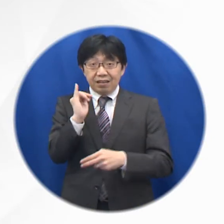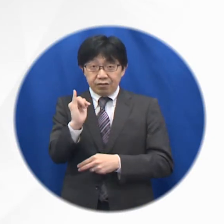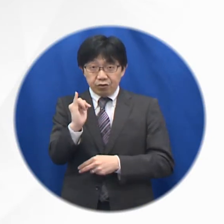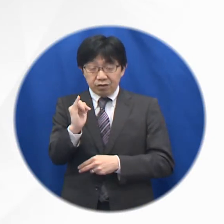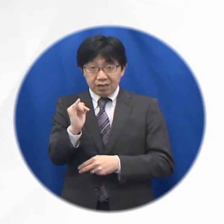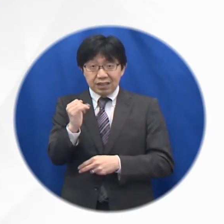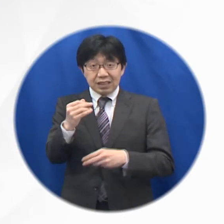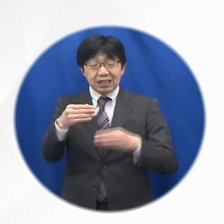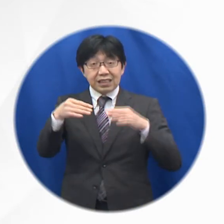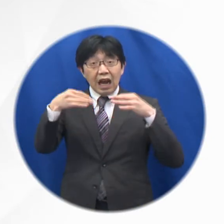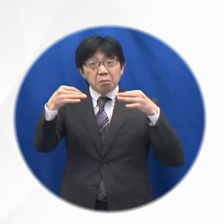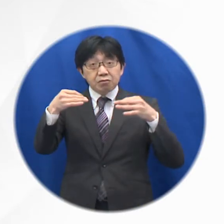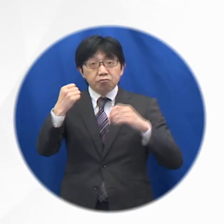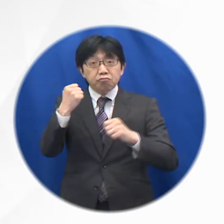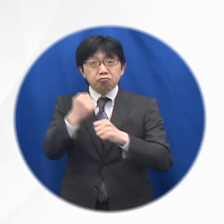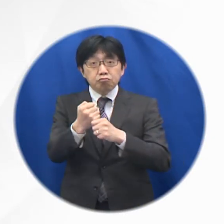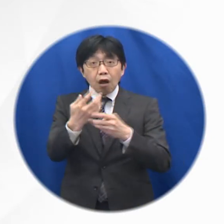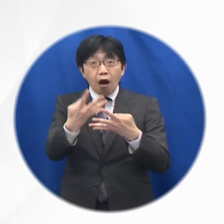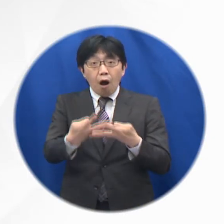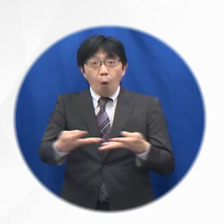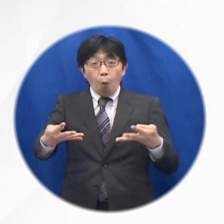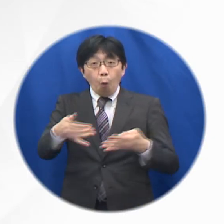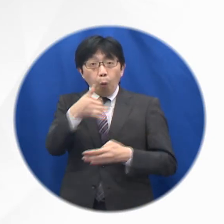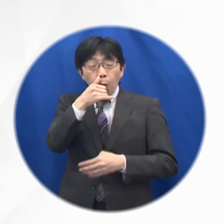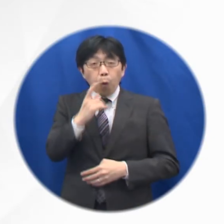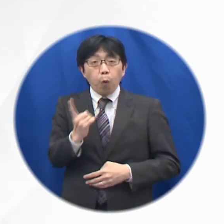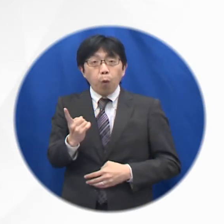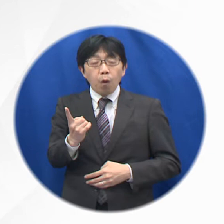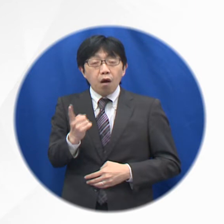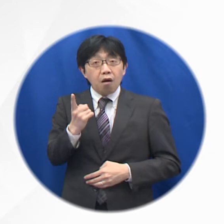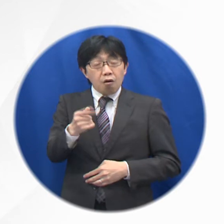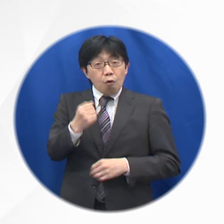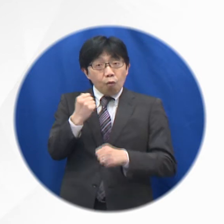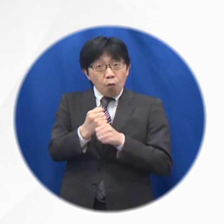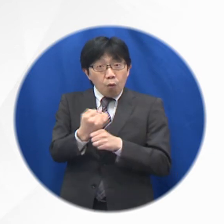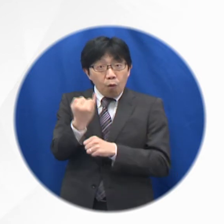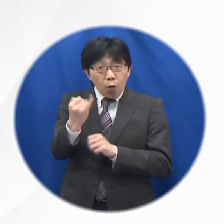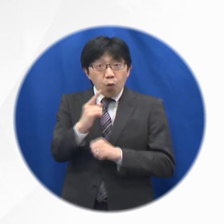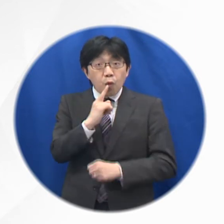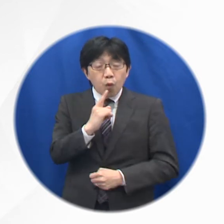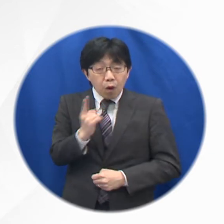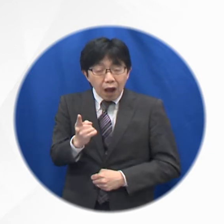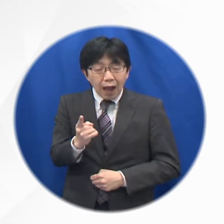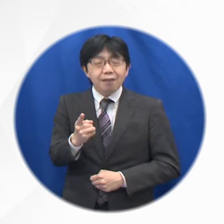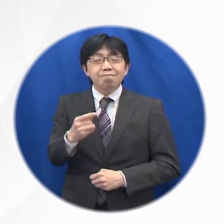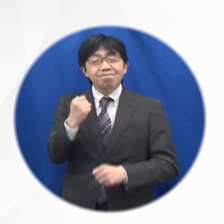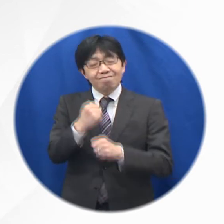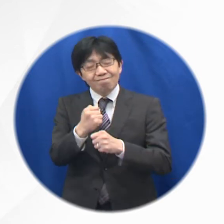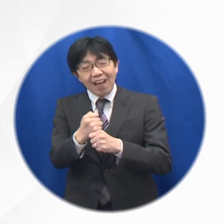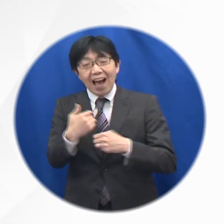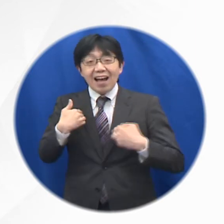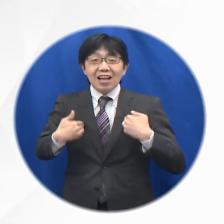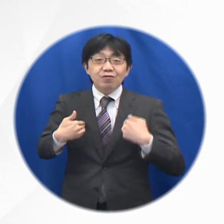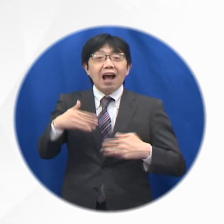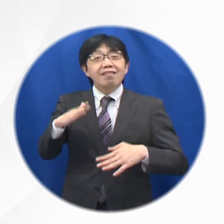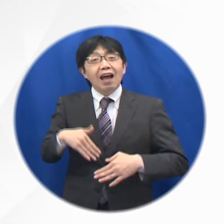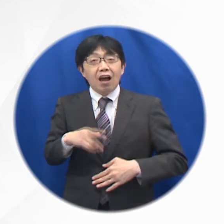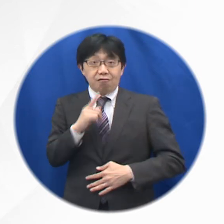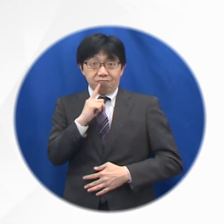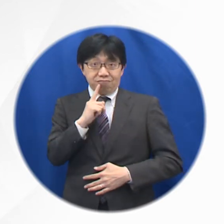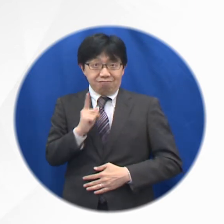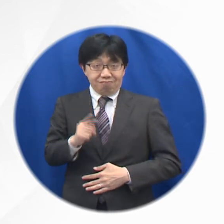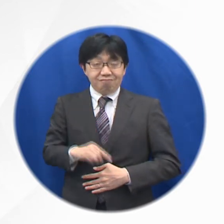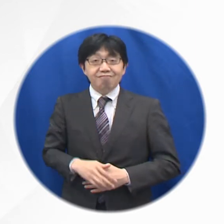紙で作ったカゴです。作者の方からは楽しんで作りましたというコメントをい